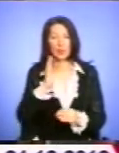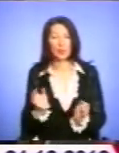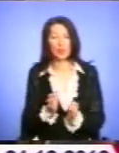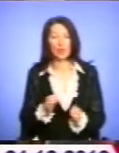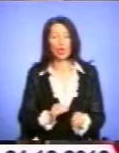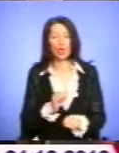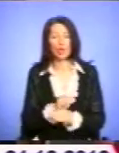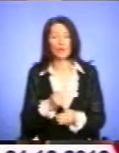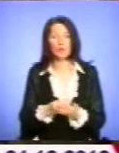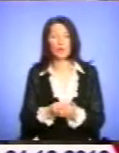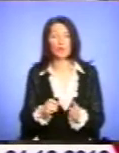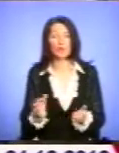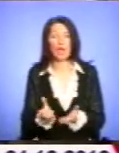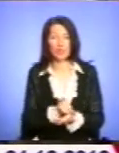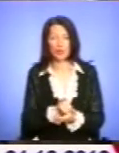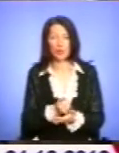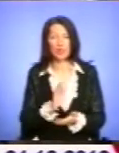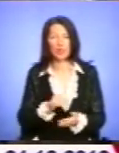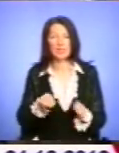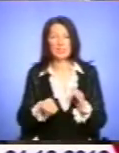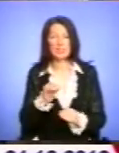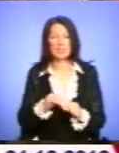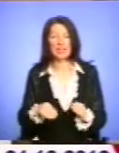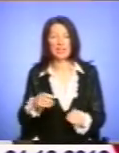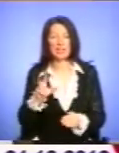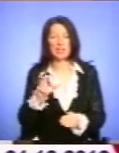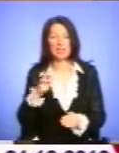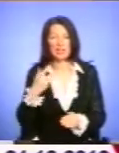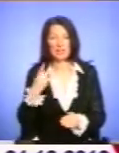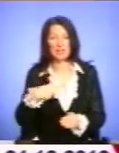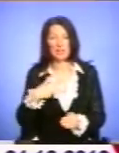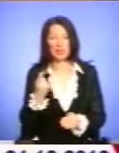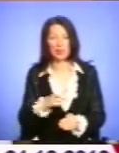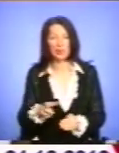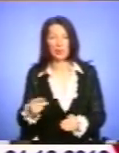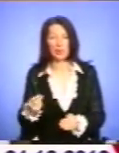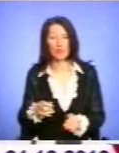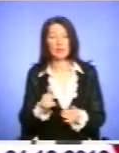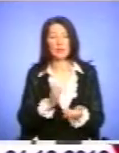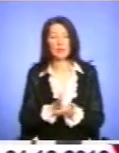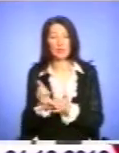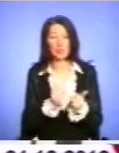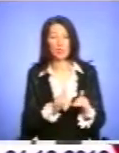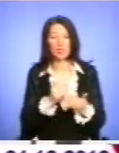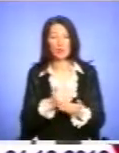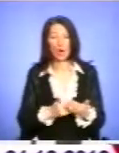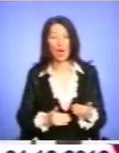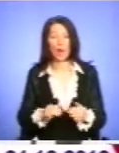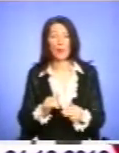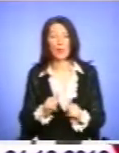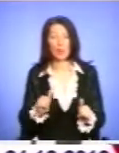фінансовий ресурс обласного бюджету складе 31 мільйон гривень. Він забезпечить програми і бюджет розвитку. Основні напрямки, на